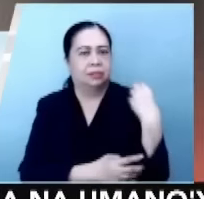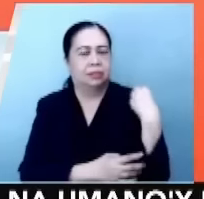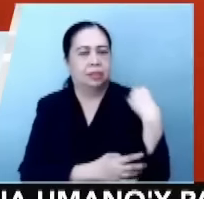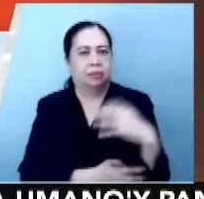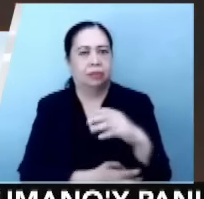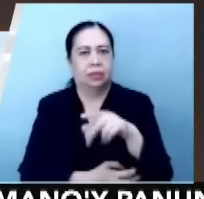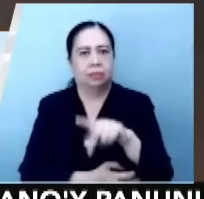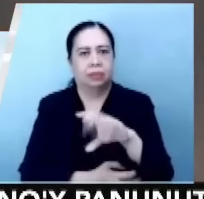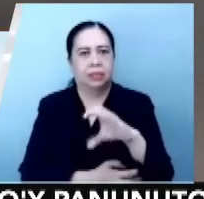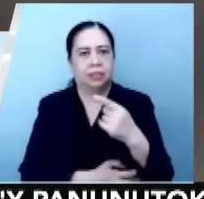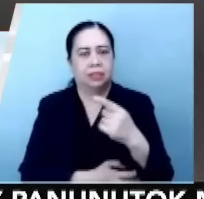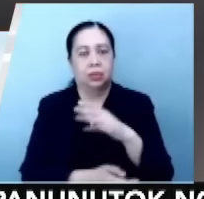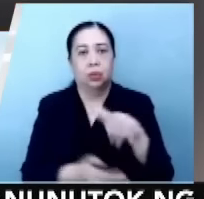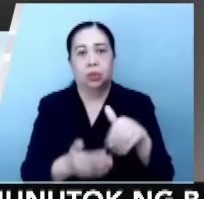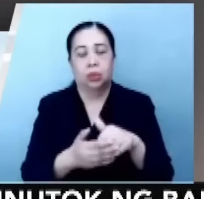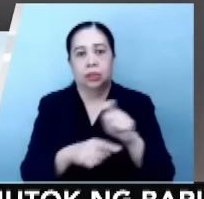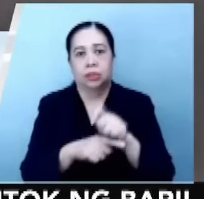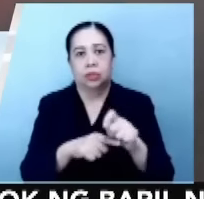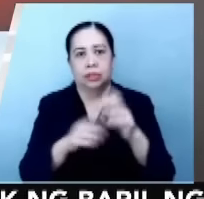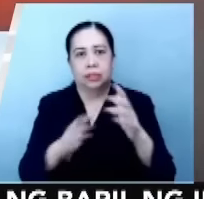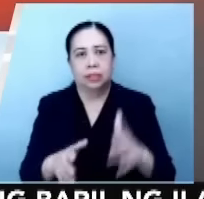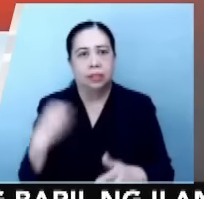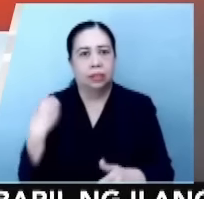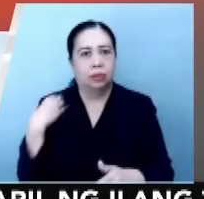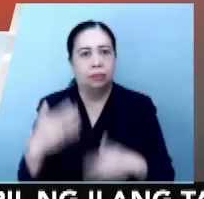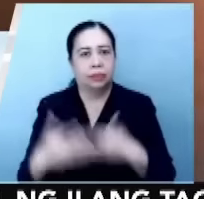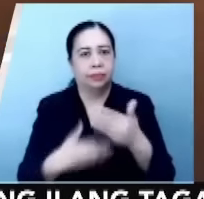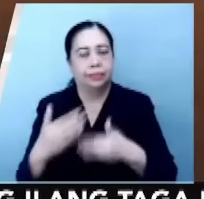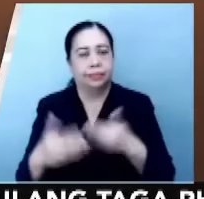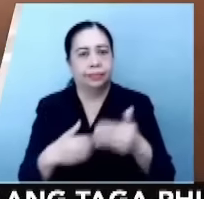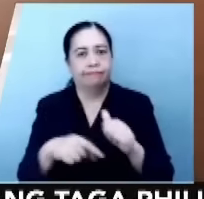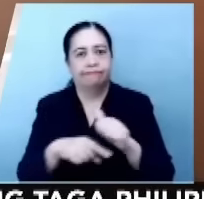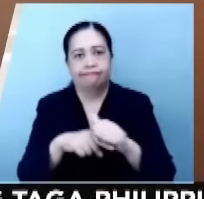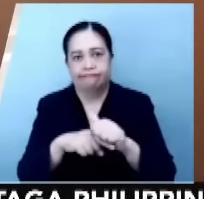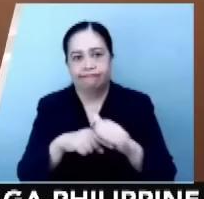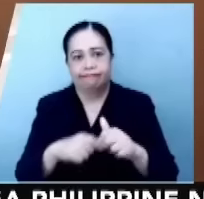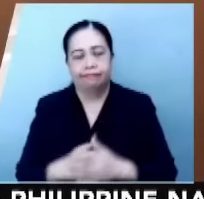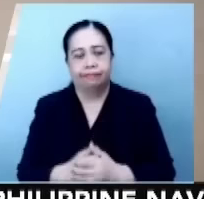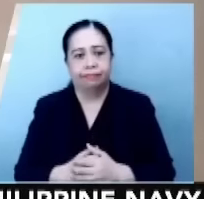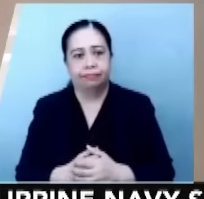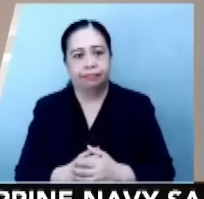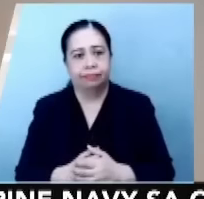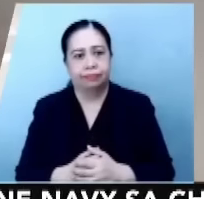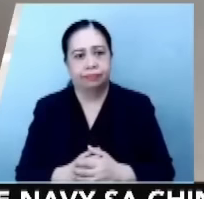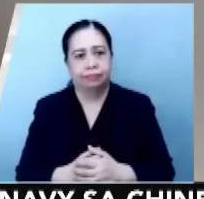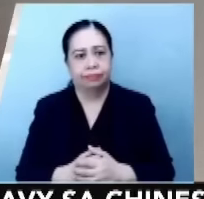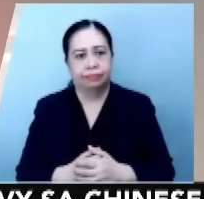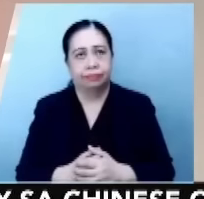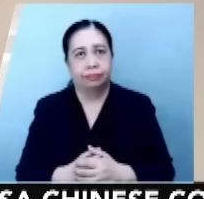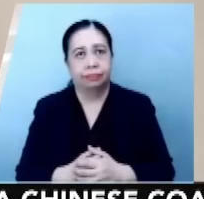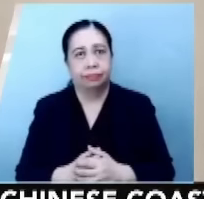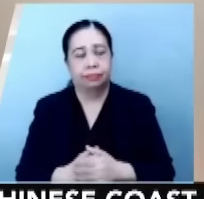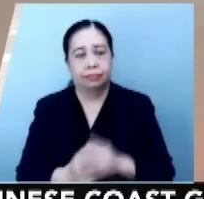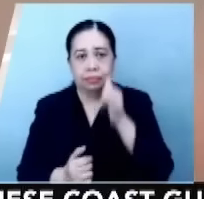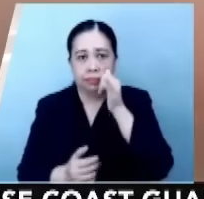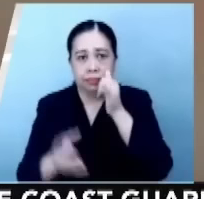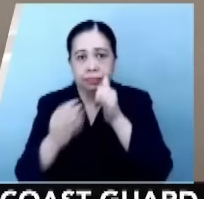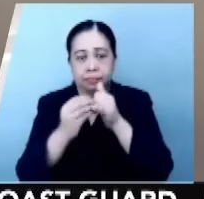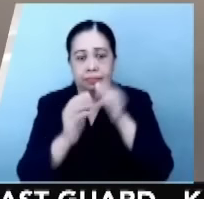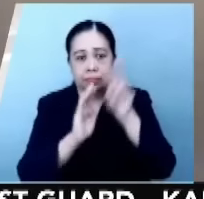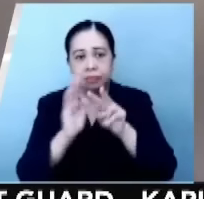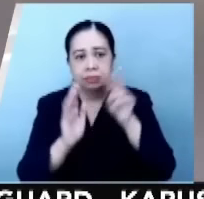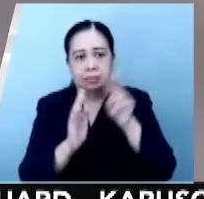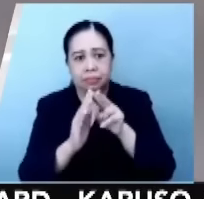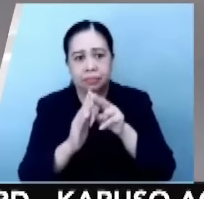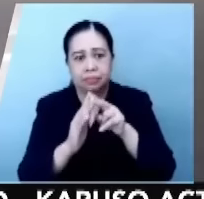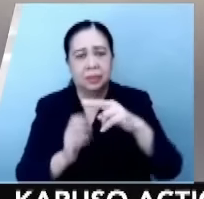na pawang mga trainer at opisyal na nangasiwa sa pagsasanay. Wala yan! Sa nakunan kasing video, nakalutang